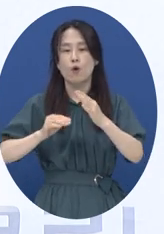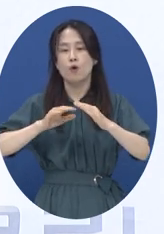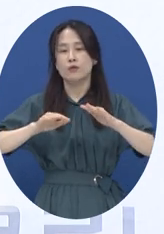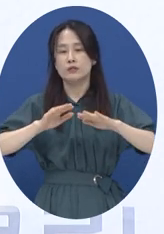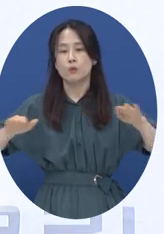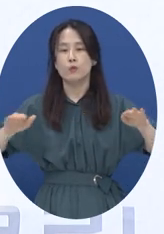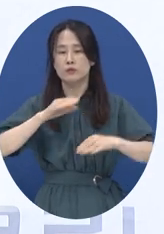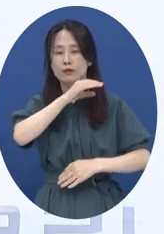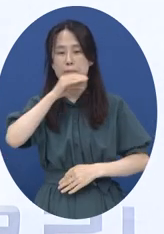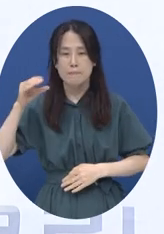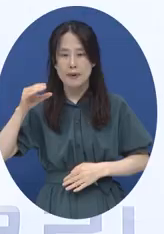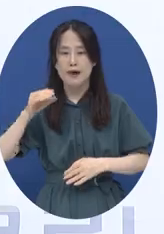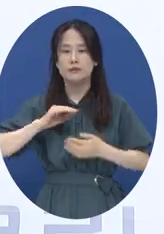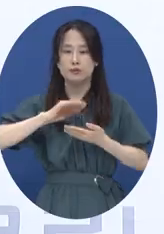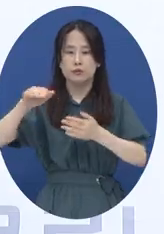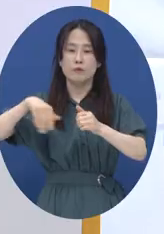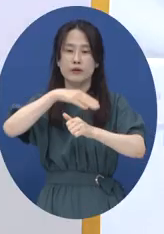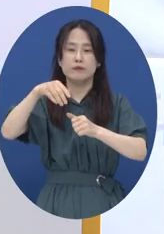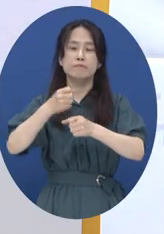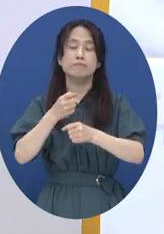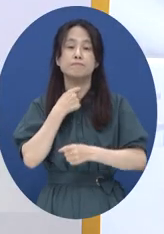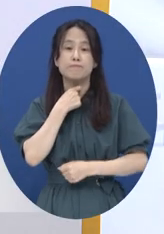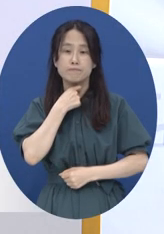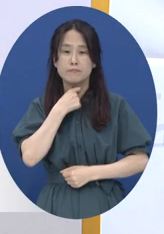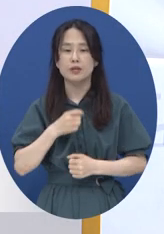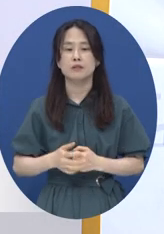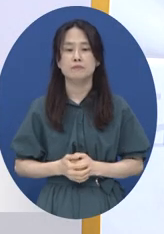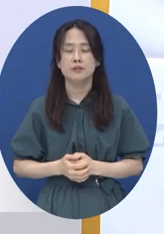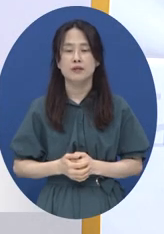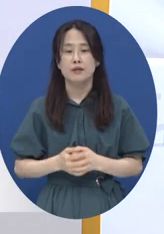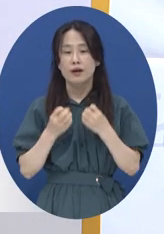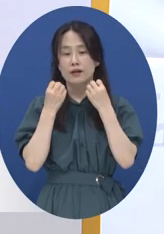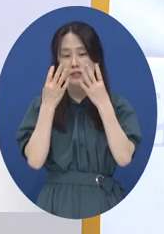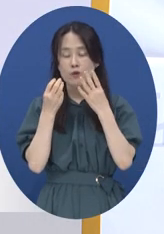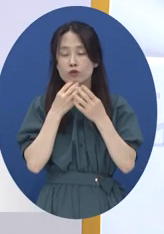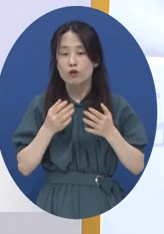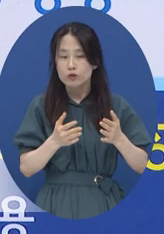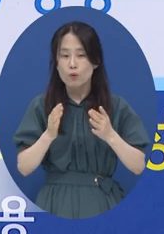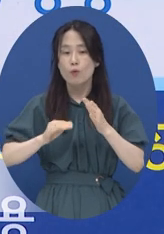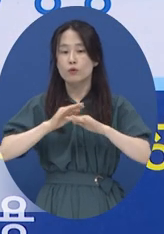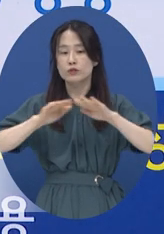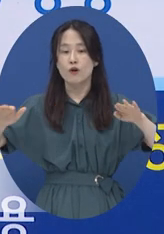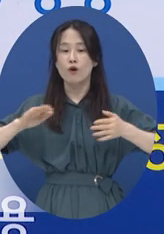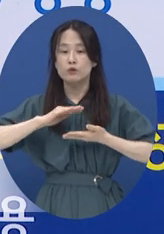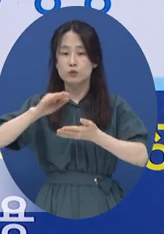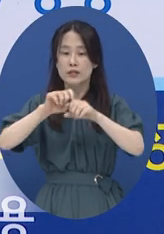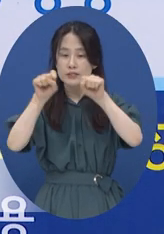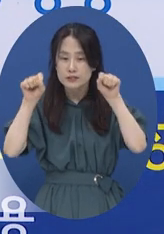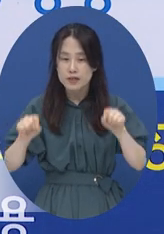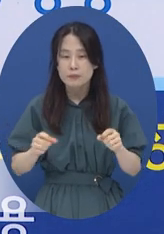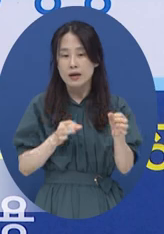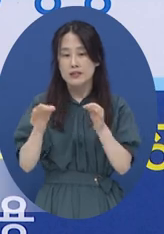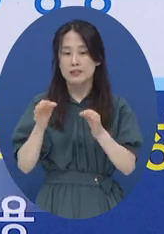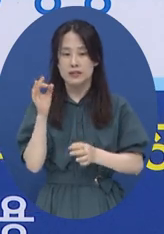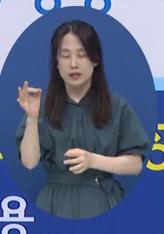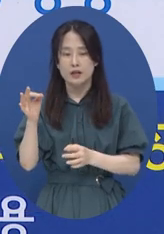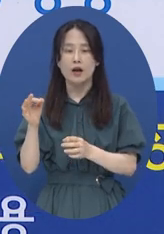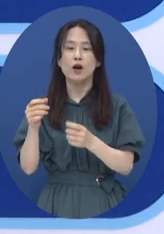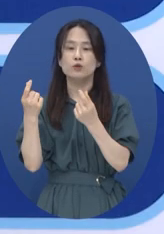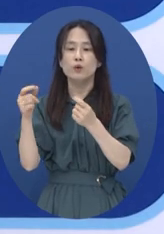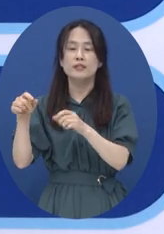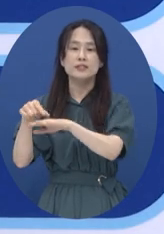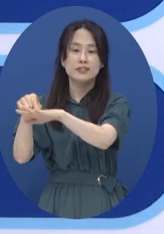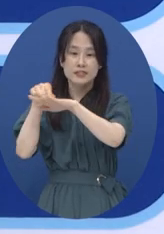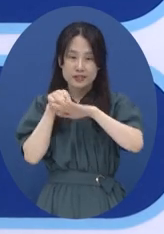조달 환경을 만들고자 합니다. 경기도는 새로운 경기도 공정조달 시스템에 시장 단가를 적용하겠다고